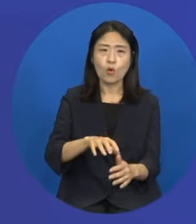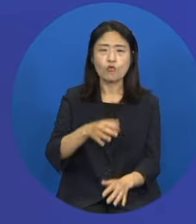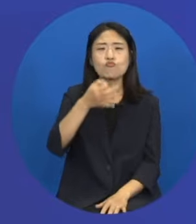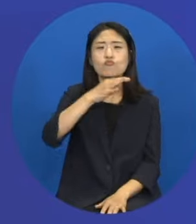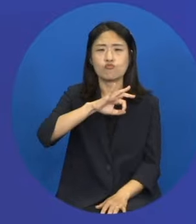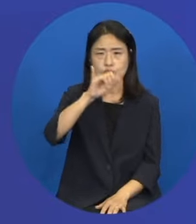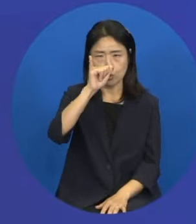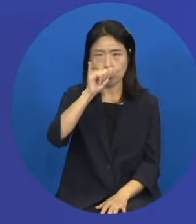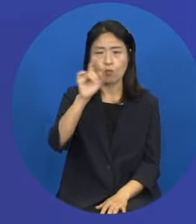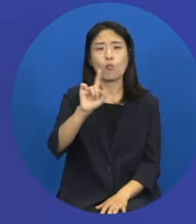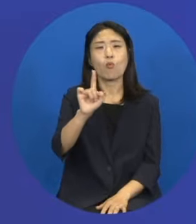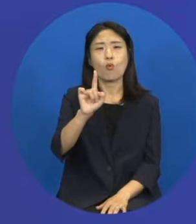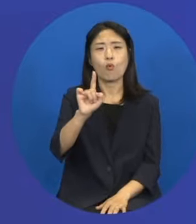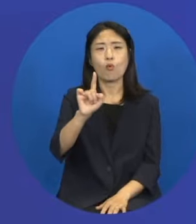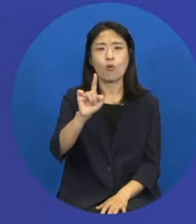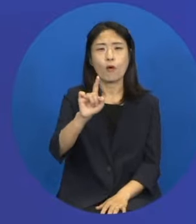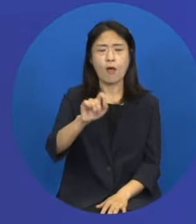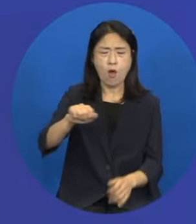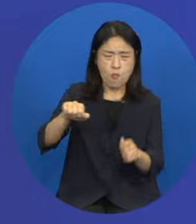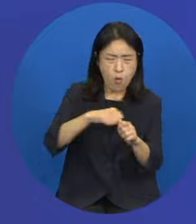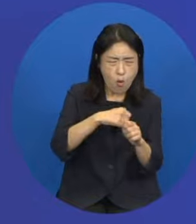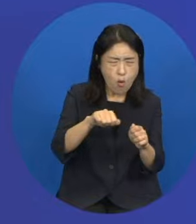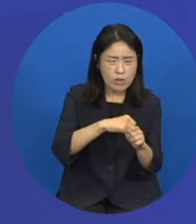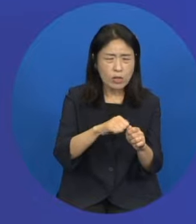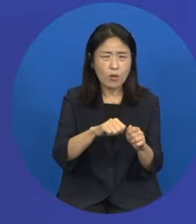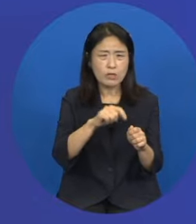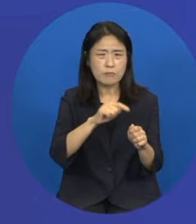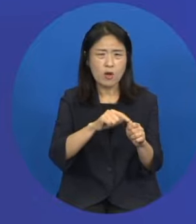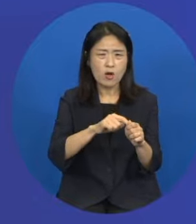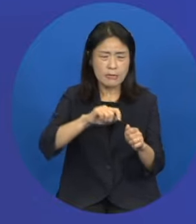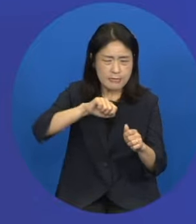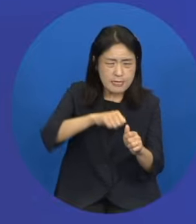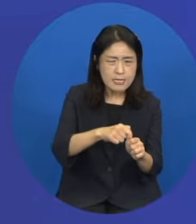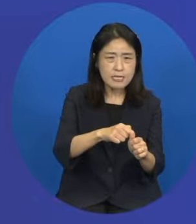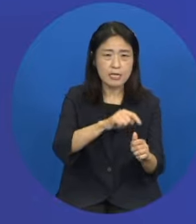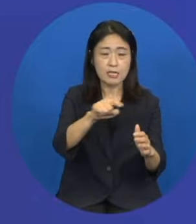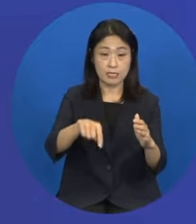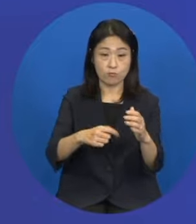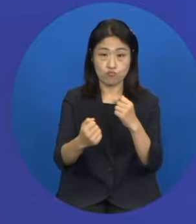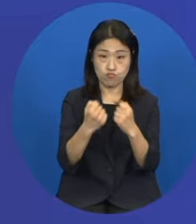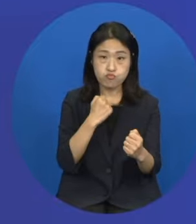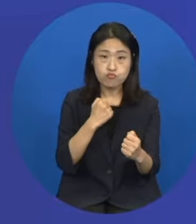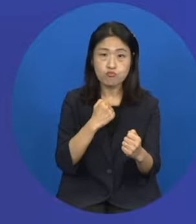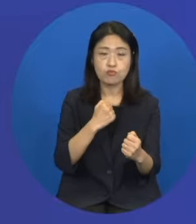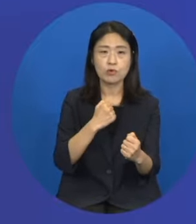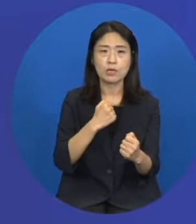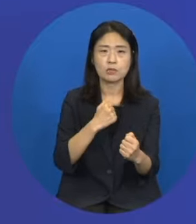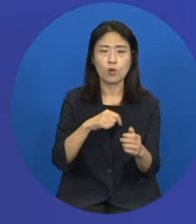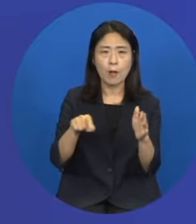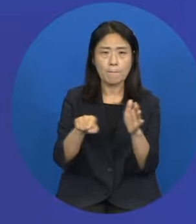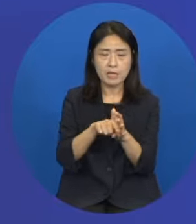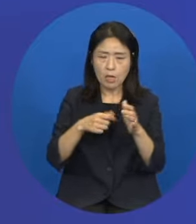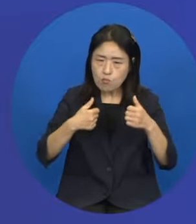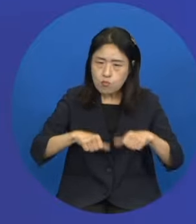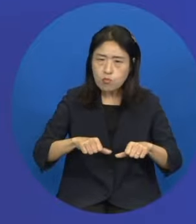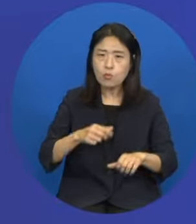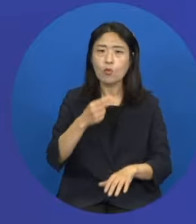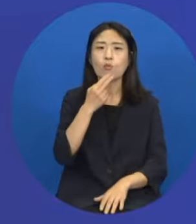거예요. 폭력과 유혈 공격 속에서도 굳건히 신앙을 포기하지 않는